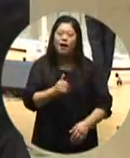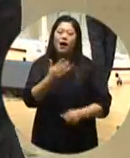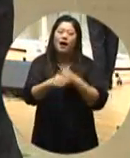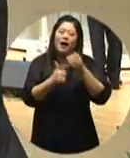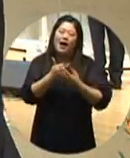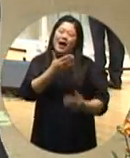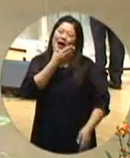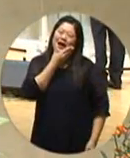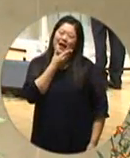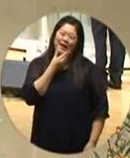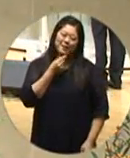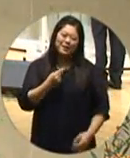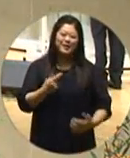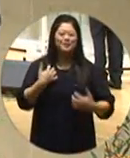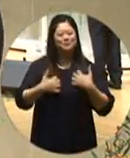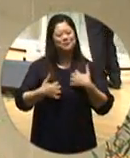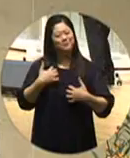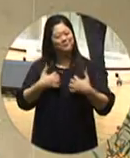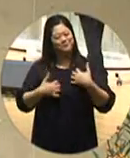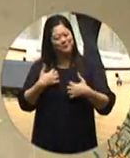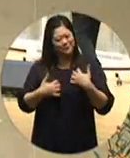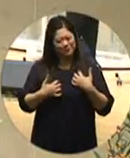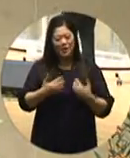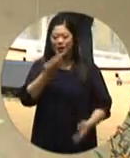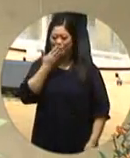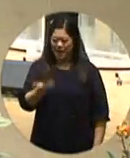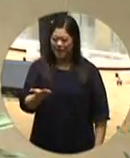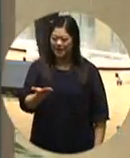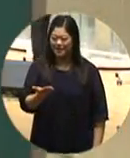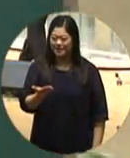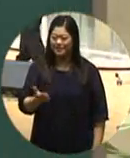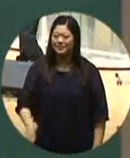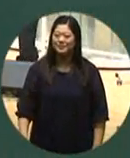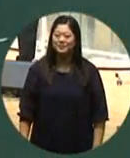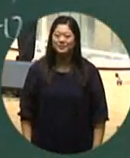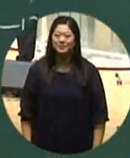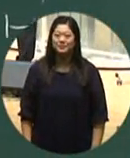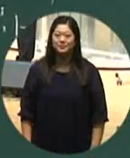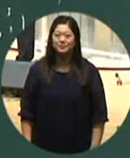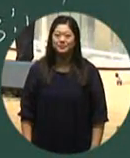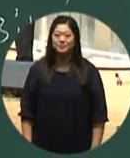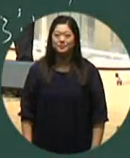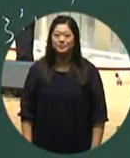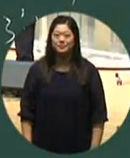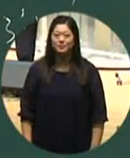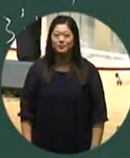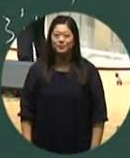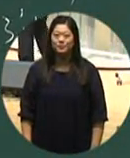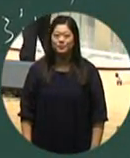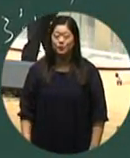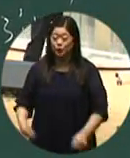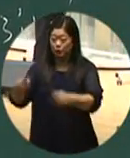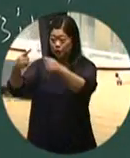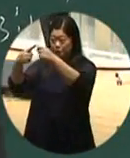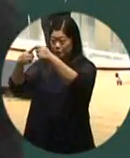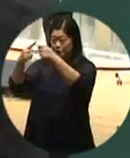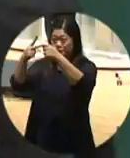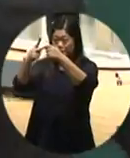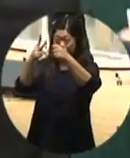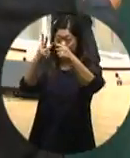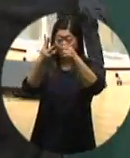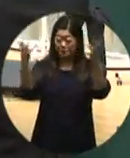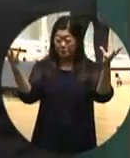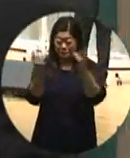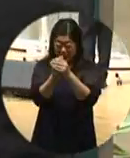you will be able to enjoy the happiness of God at all times. 자, 이걸 봐버리면 하나님의 응답, 축복